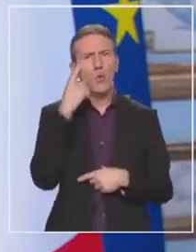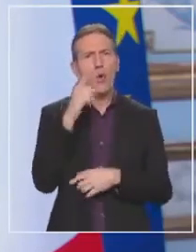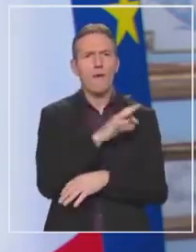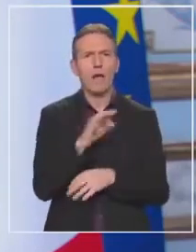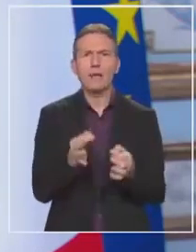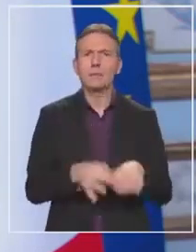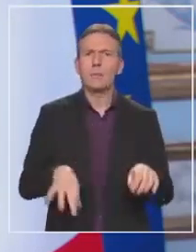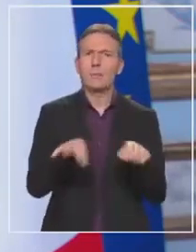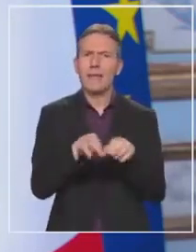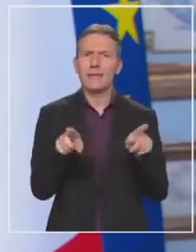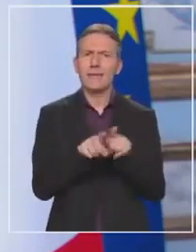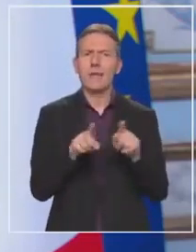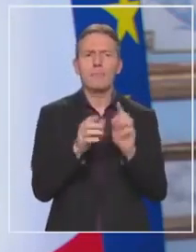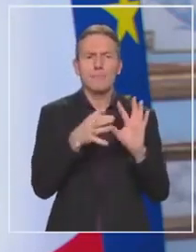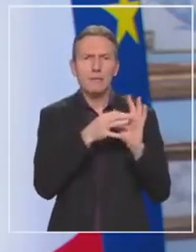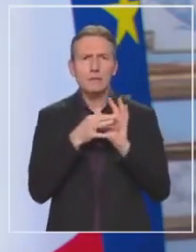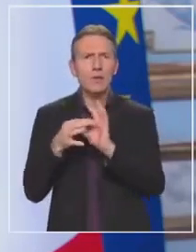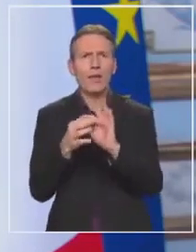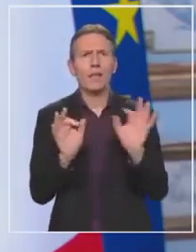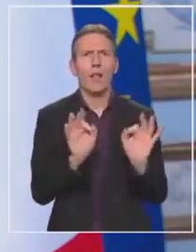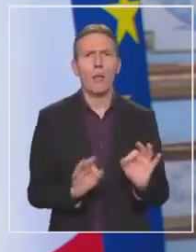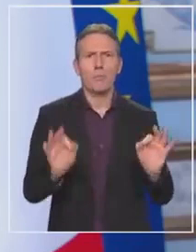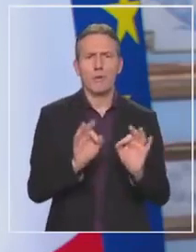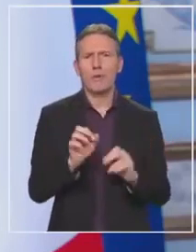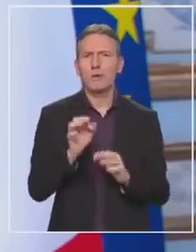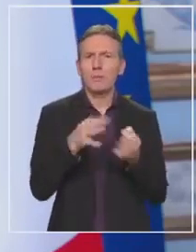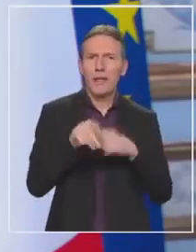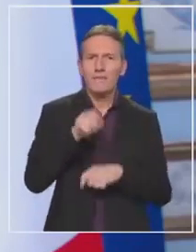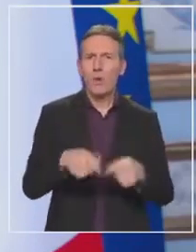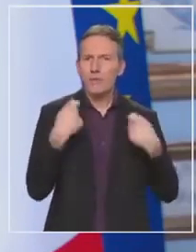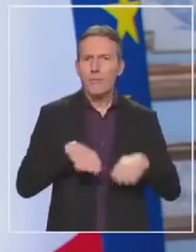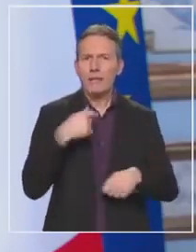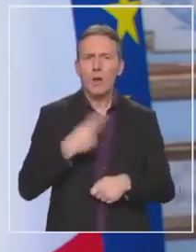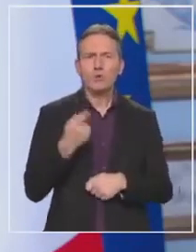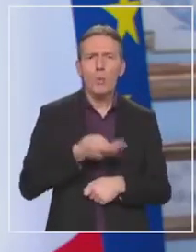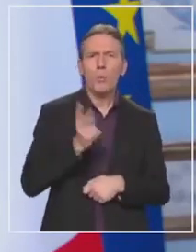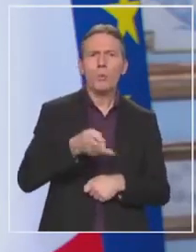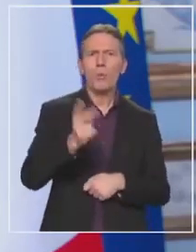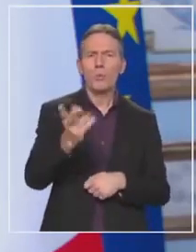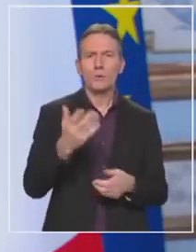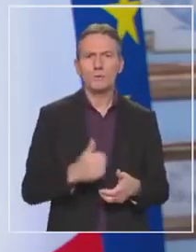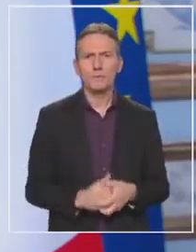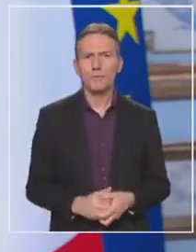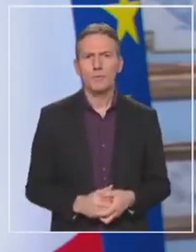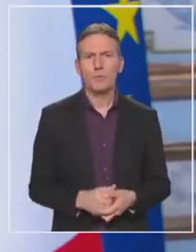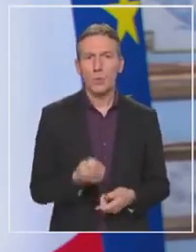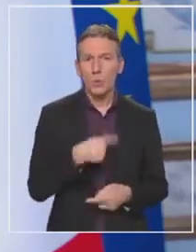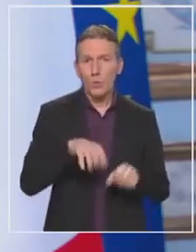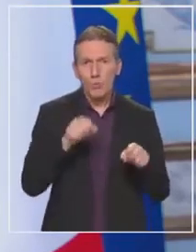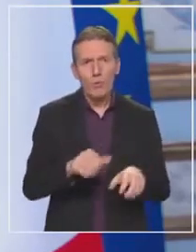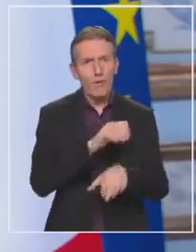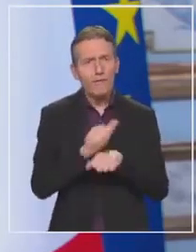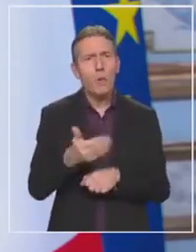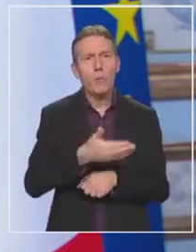serait un pays où les solidarité n'existe pas ou il faudrait dépenser toujours davantage nous pouvons faire mieux